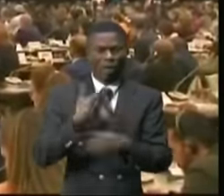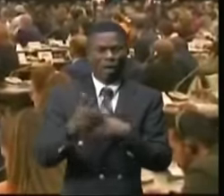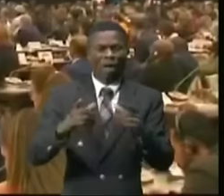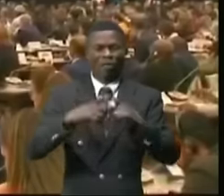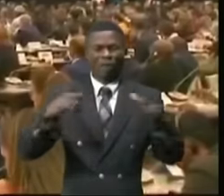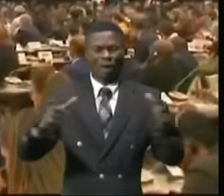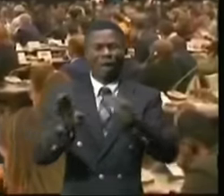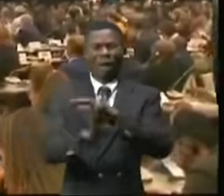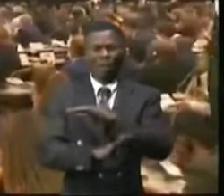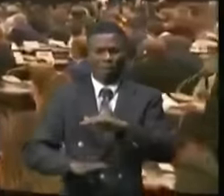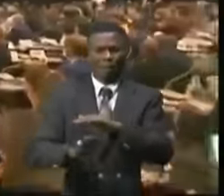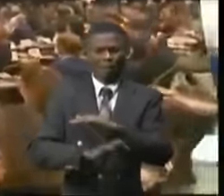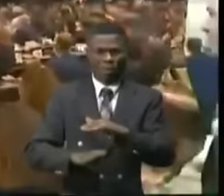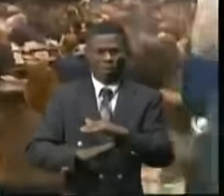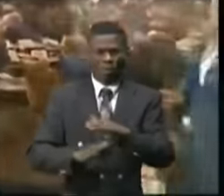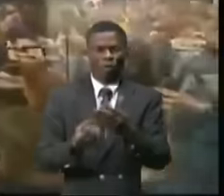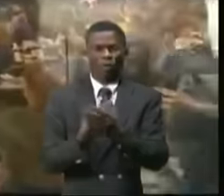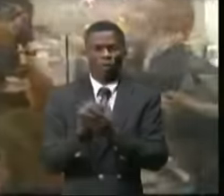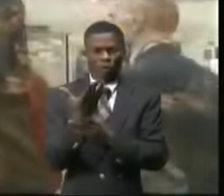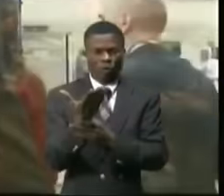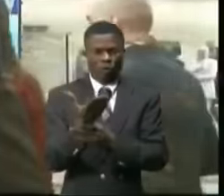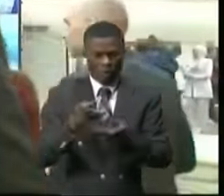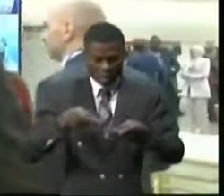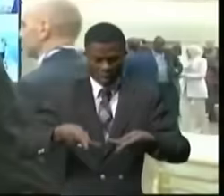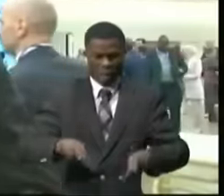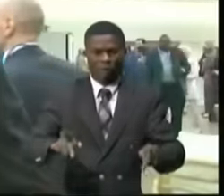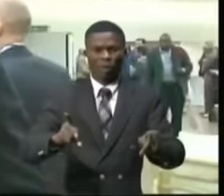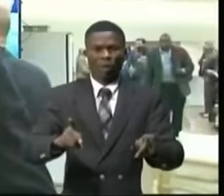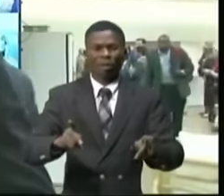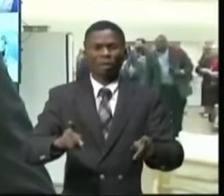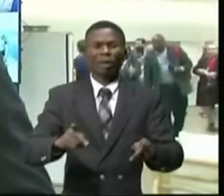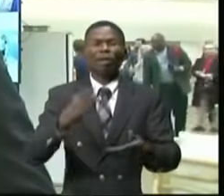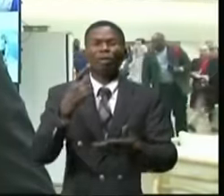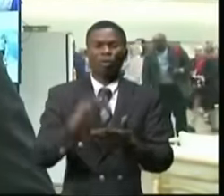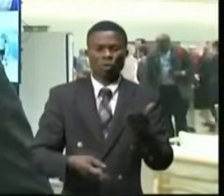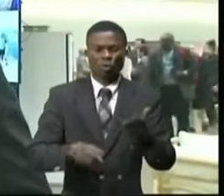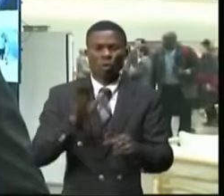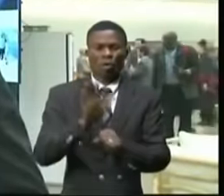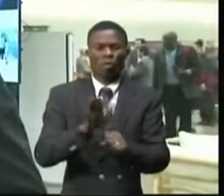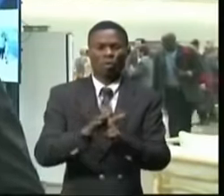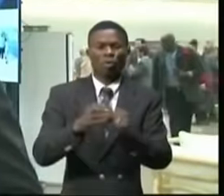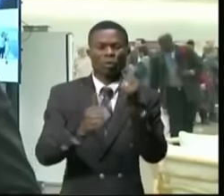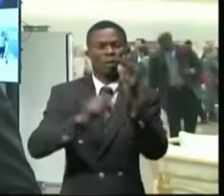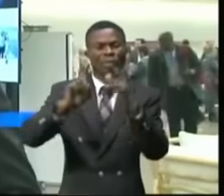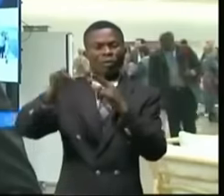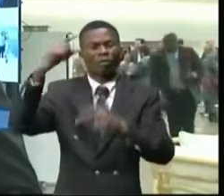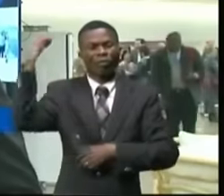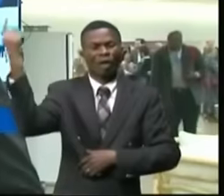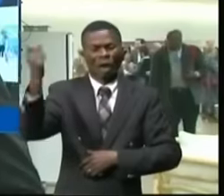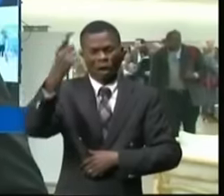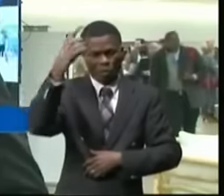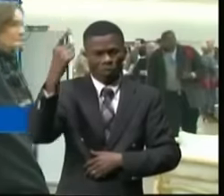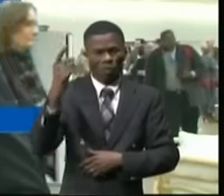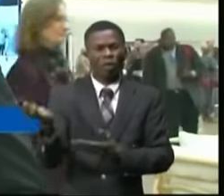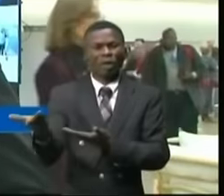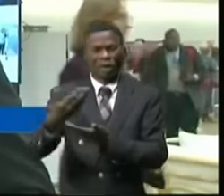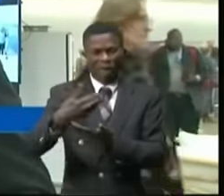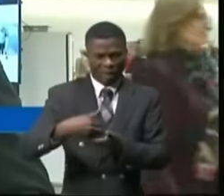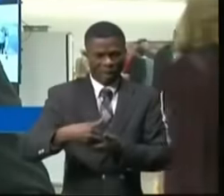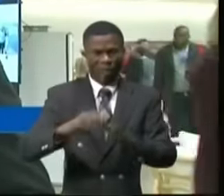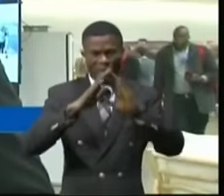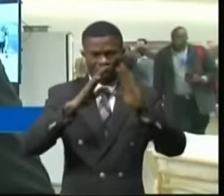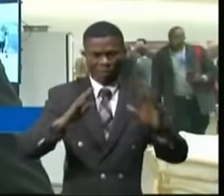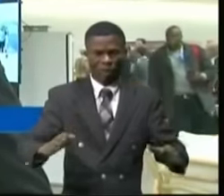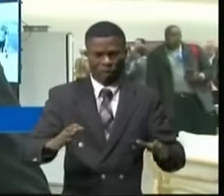la base de ressources pour permettre à ce que les millions de réfugiés qui sont dans le monde puissent commencer